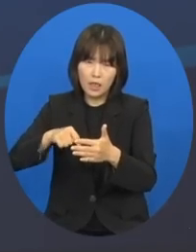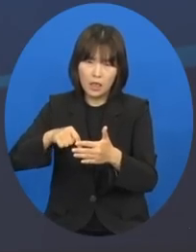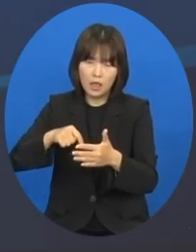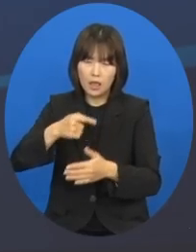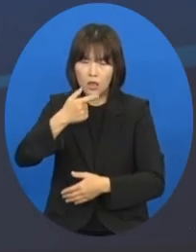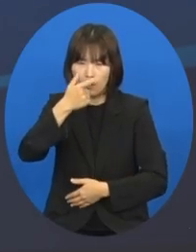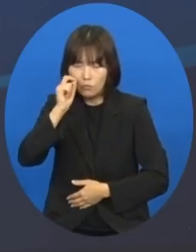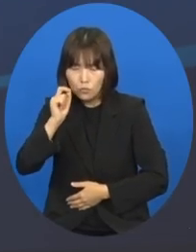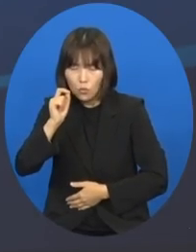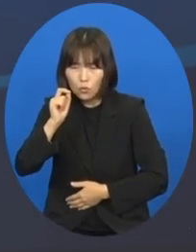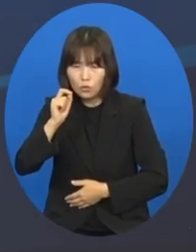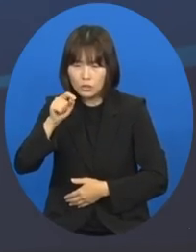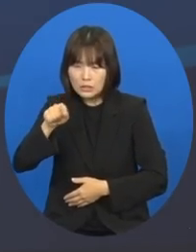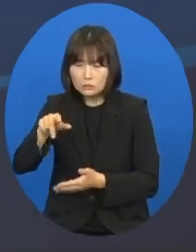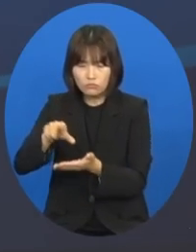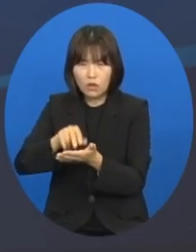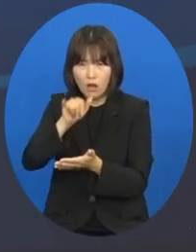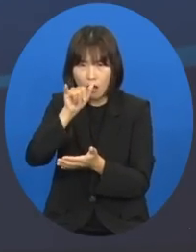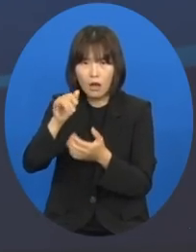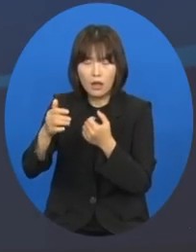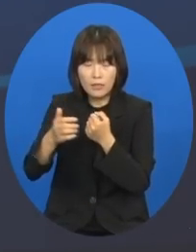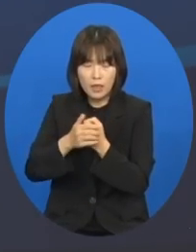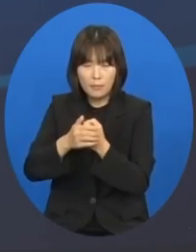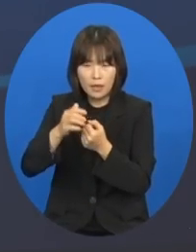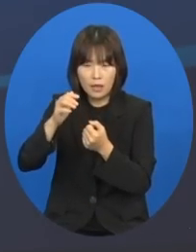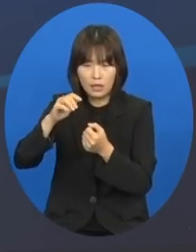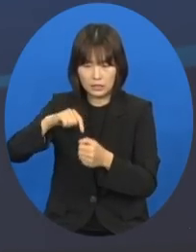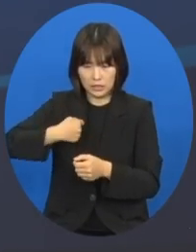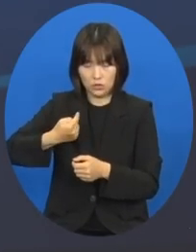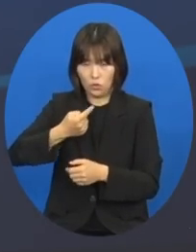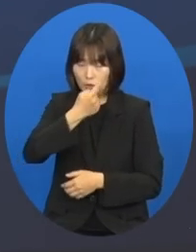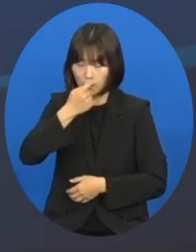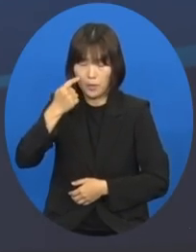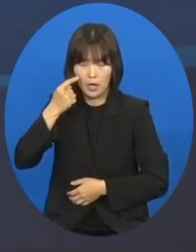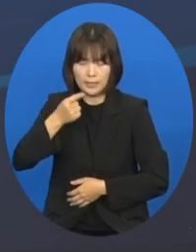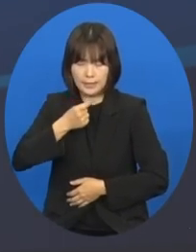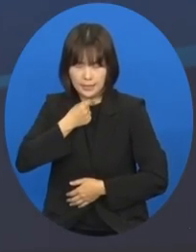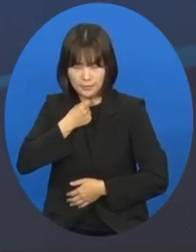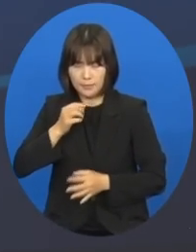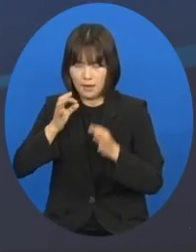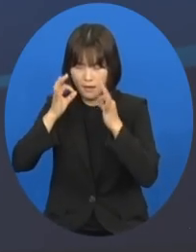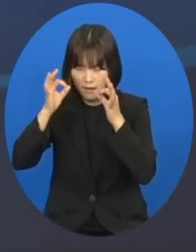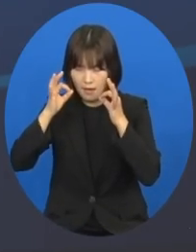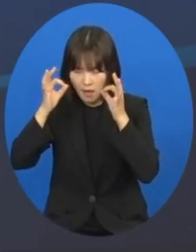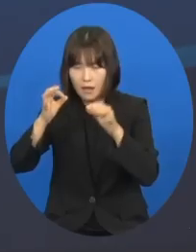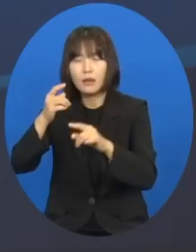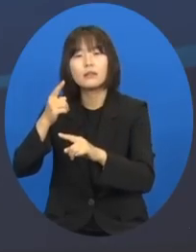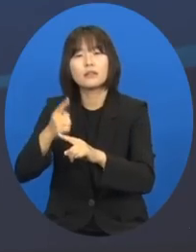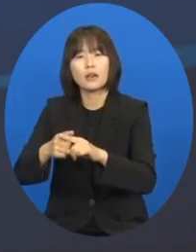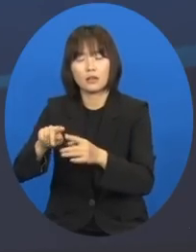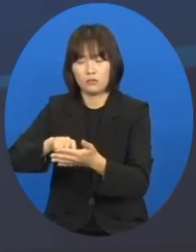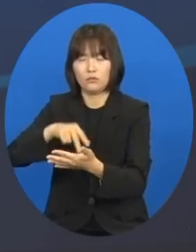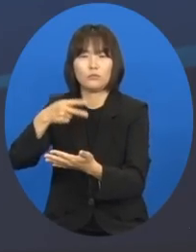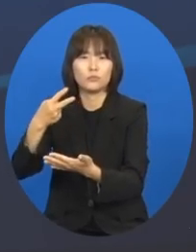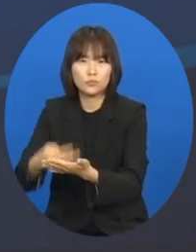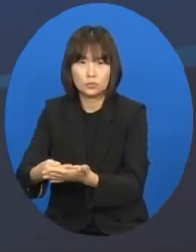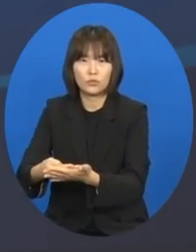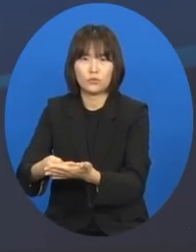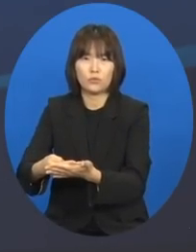이걸 어떻게든 자기가 증명해 보고 싶어서 애를 쓰다가 넘어지고 자빠지고